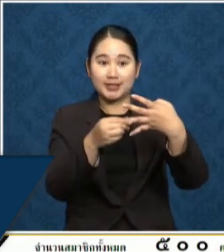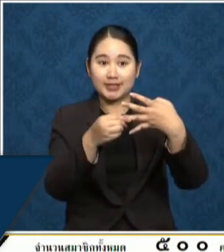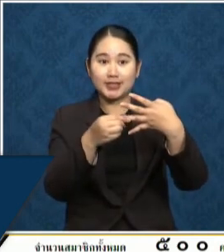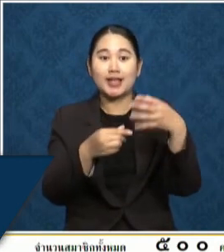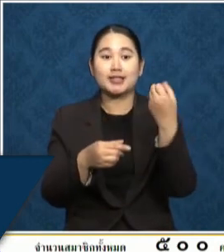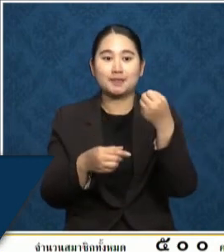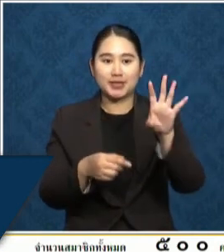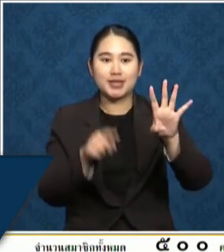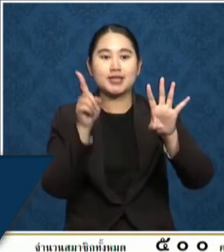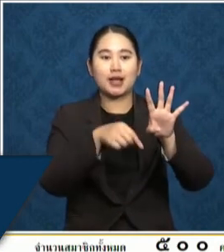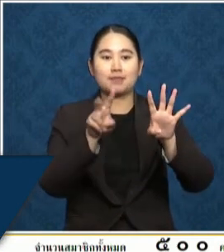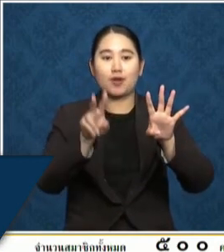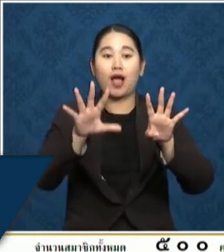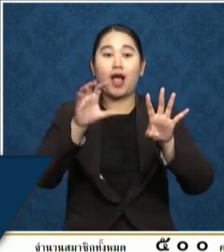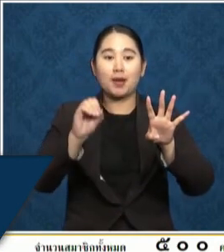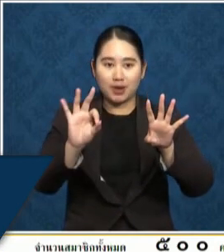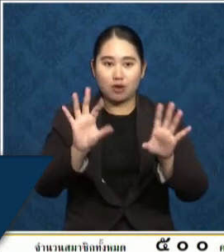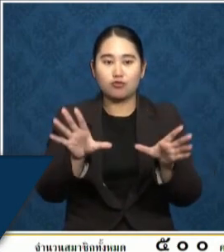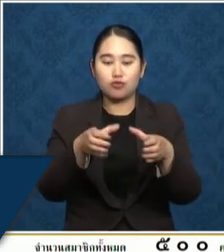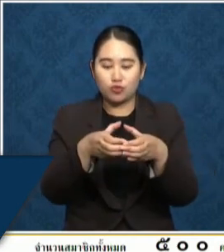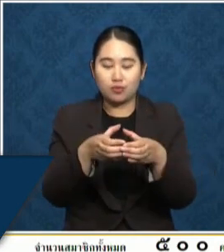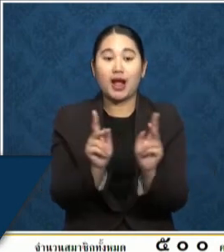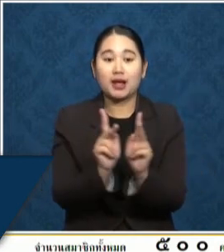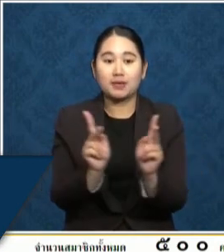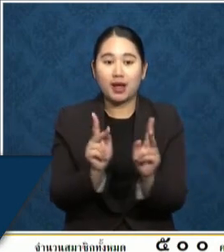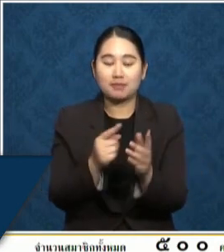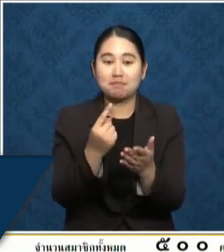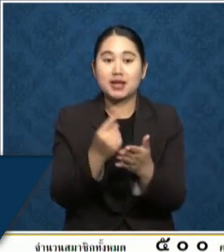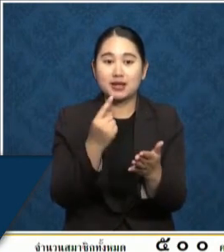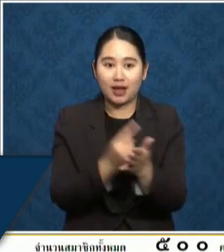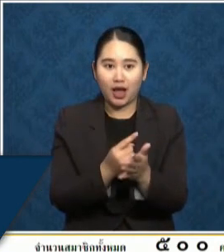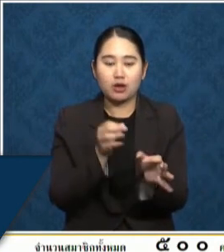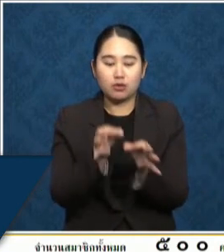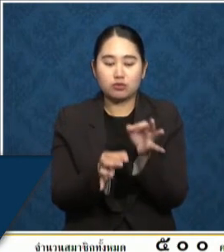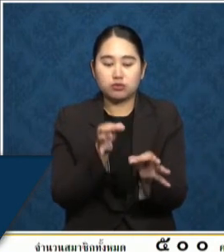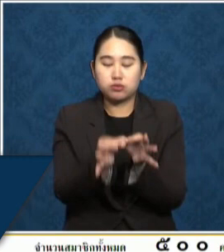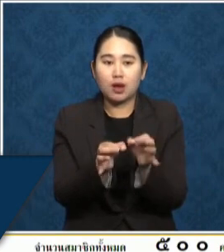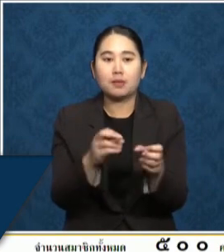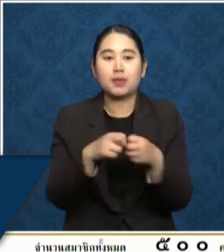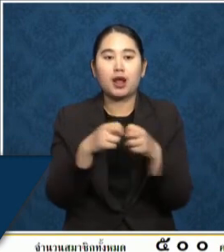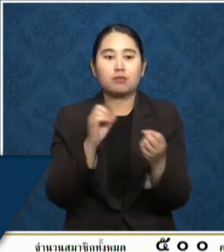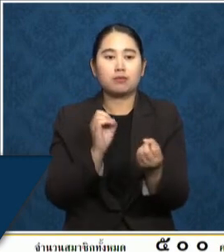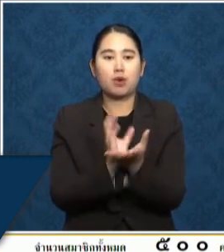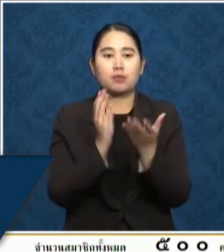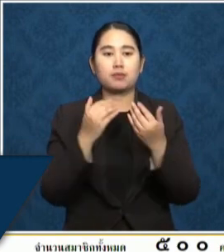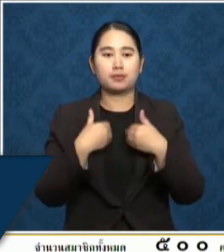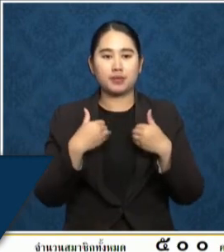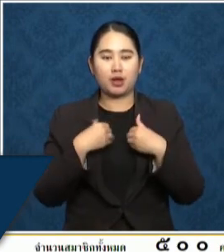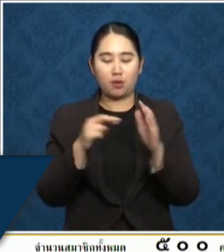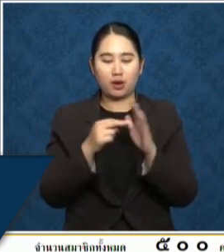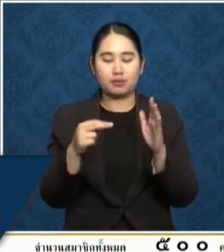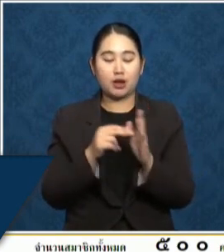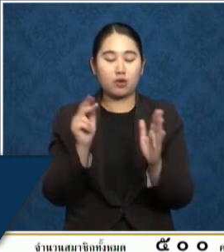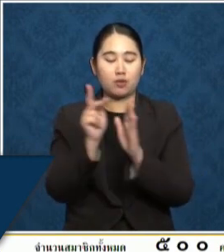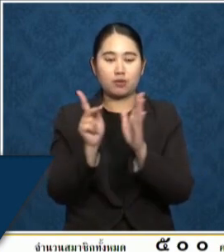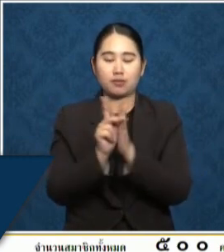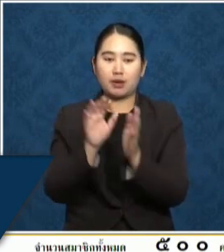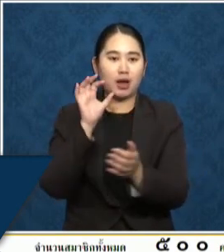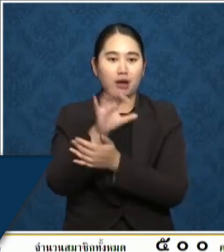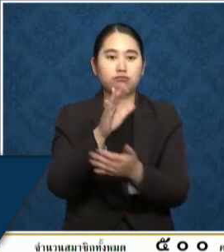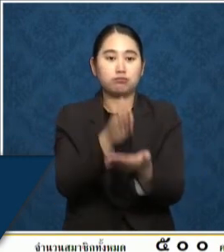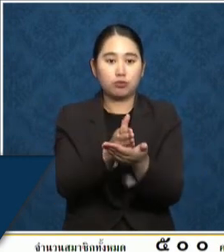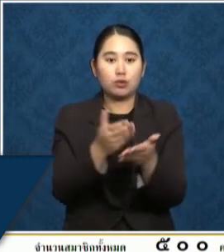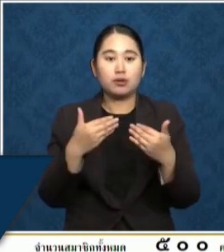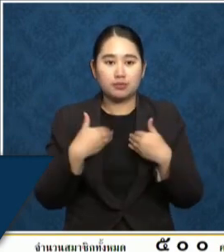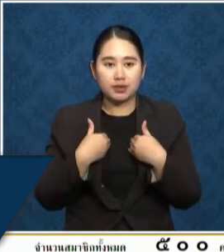9เรื่องขณะกรมการที่ปึกษาซึ่งทำให้เกิดการงดการบ Khôngคลัใช้กดหมาย อยาง